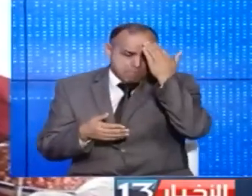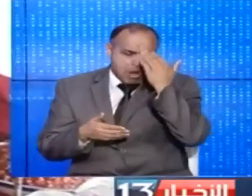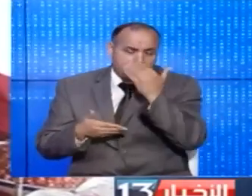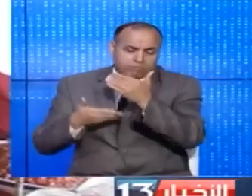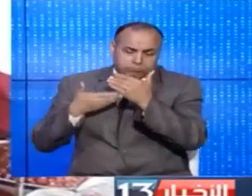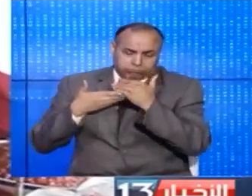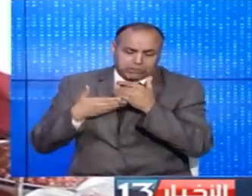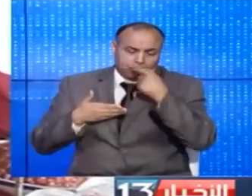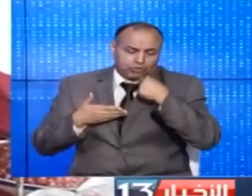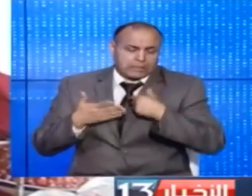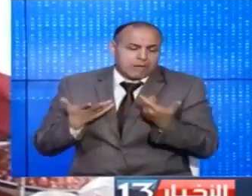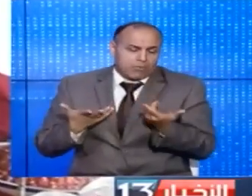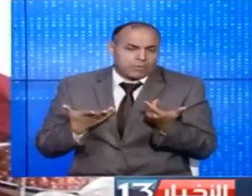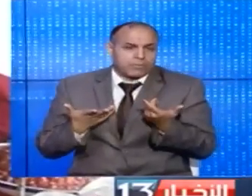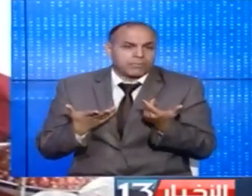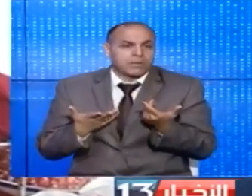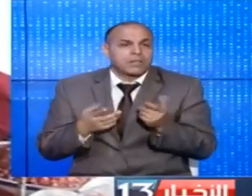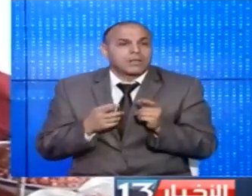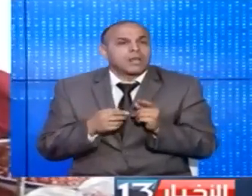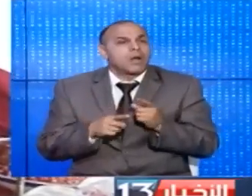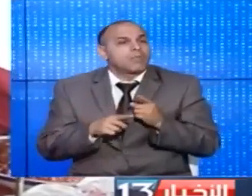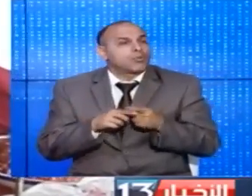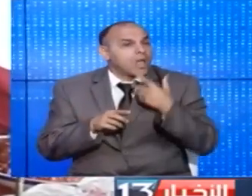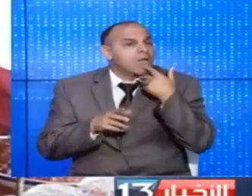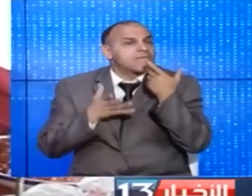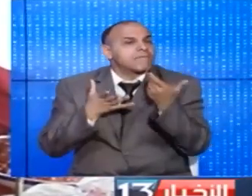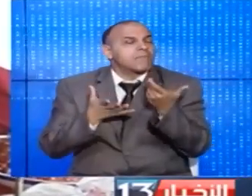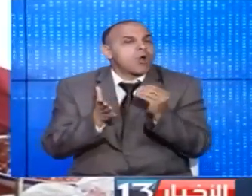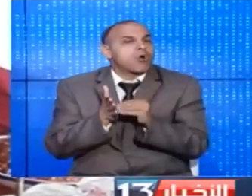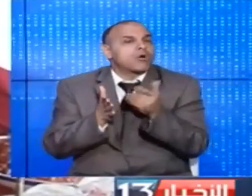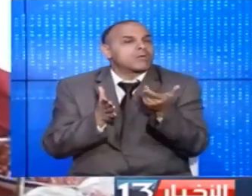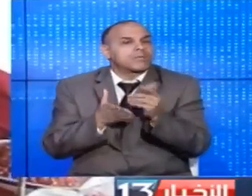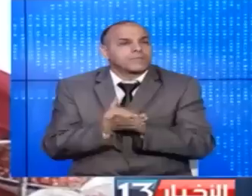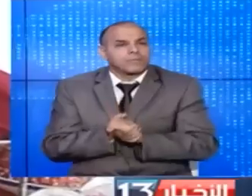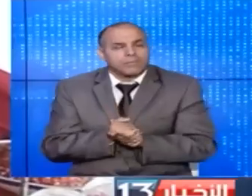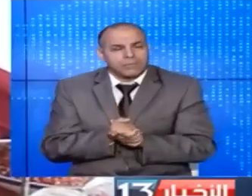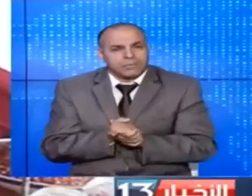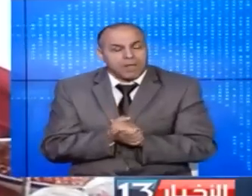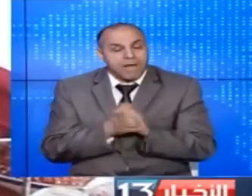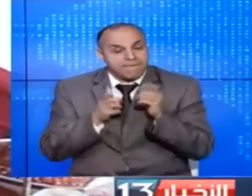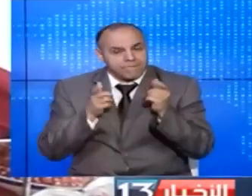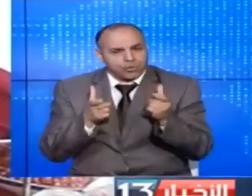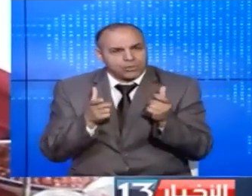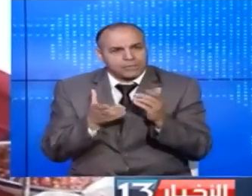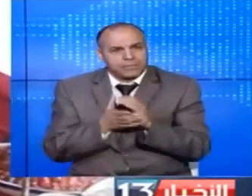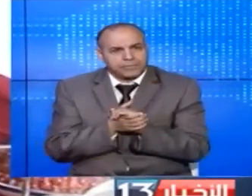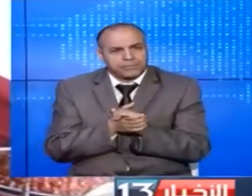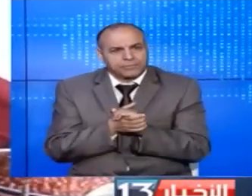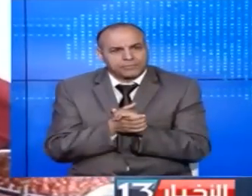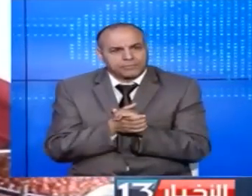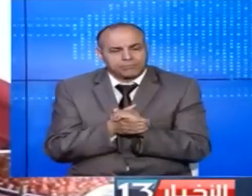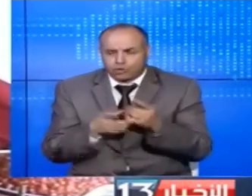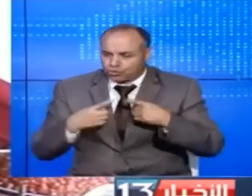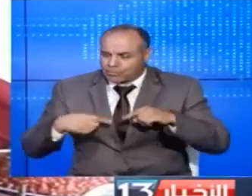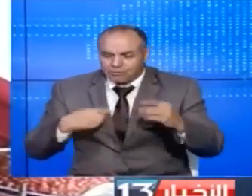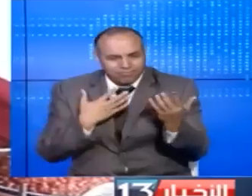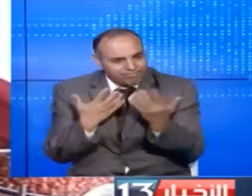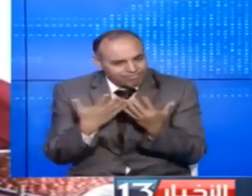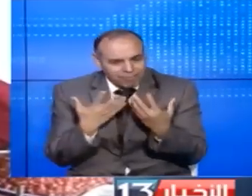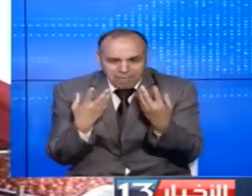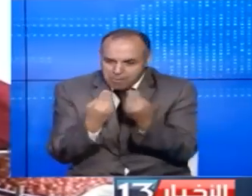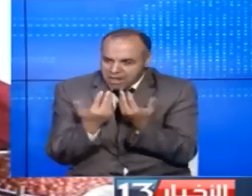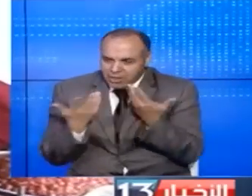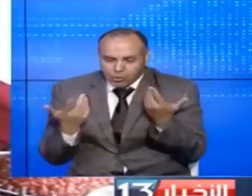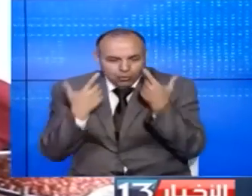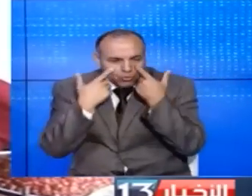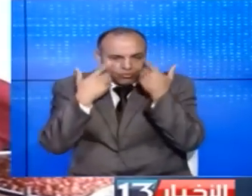معناها لا بأس بها، وهو كذلك فرصة باش نجتمعوا بعضنا، باش نتلموا بعضنا،